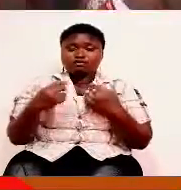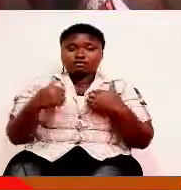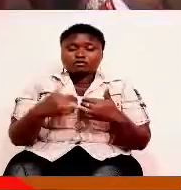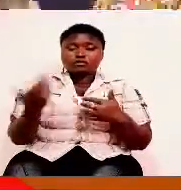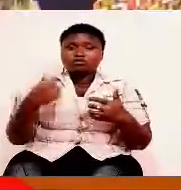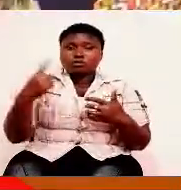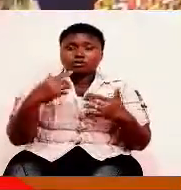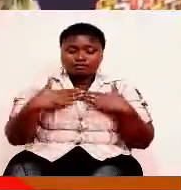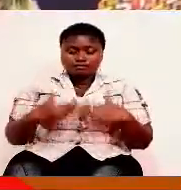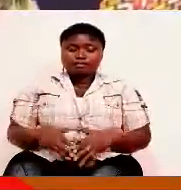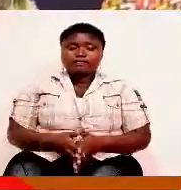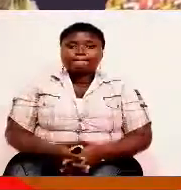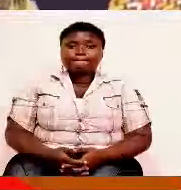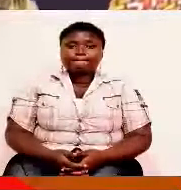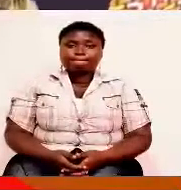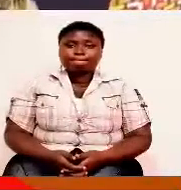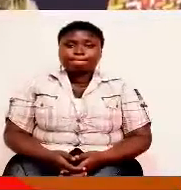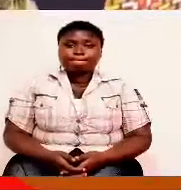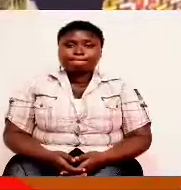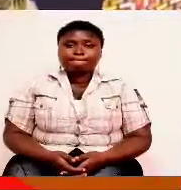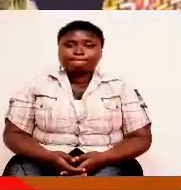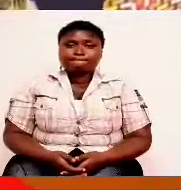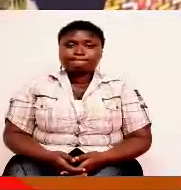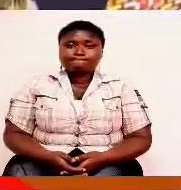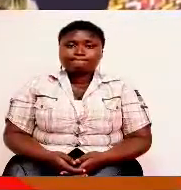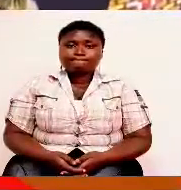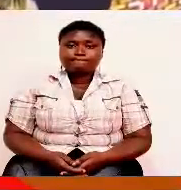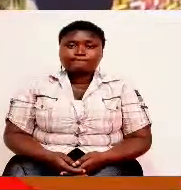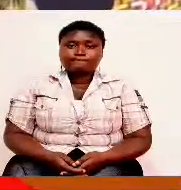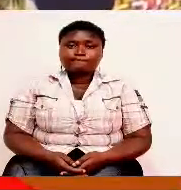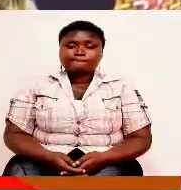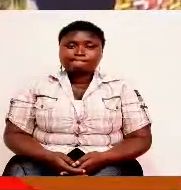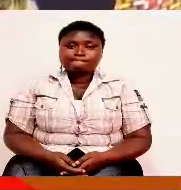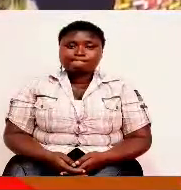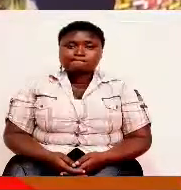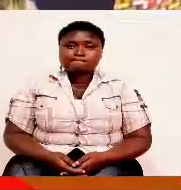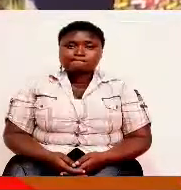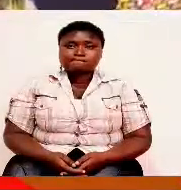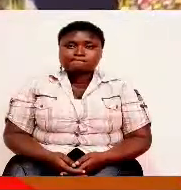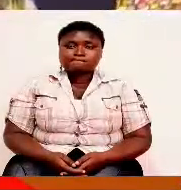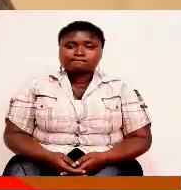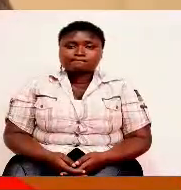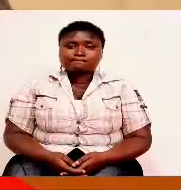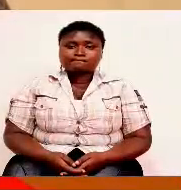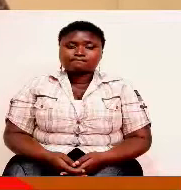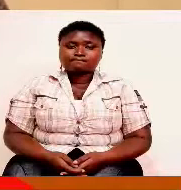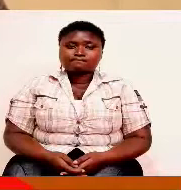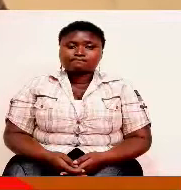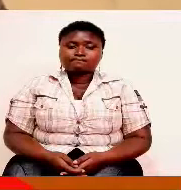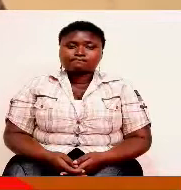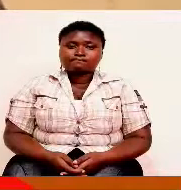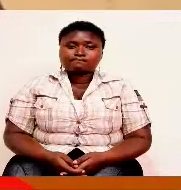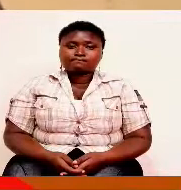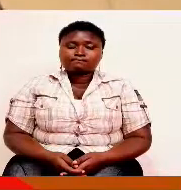gĩkwagĩrĩra handũ-inĩ ha Utana TV kuma itũũra rĩa Kabazi gĩcigo mbunge gĩa Thubukia kauntĩ-inĩ ya